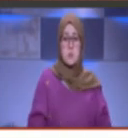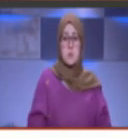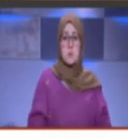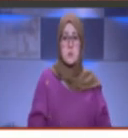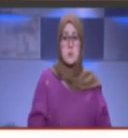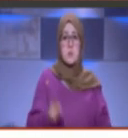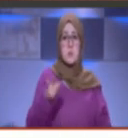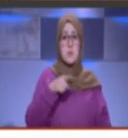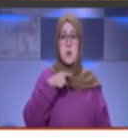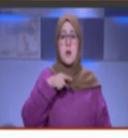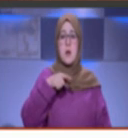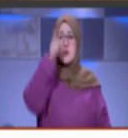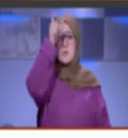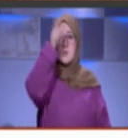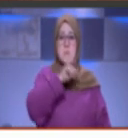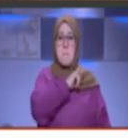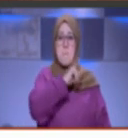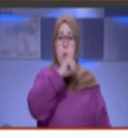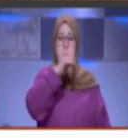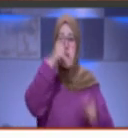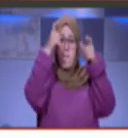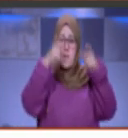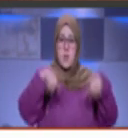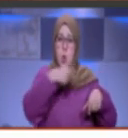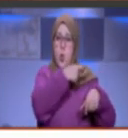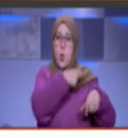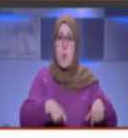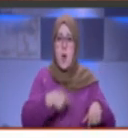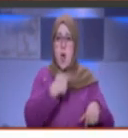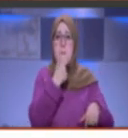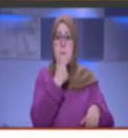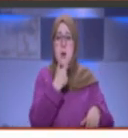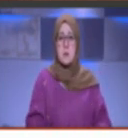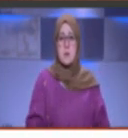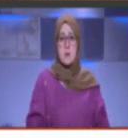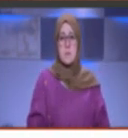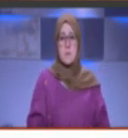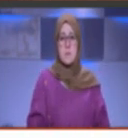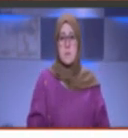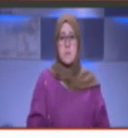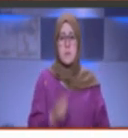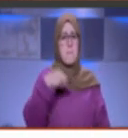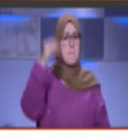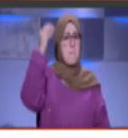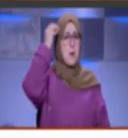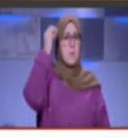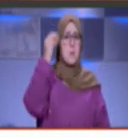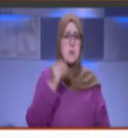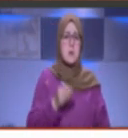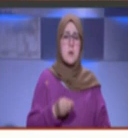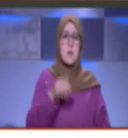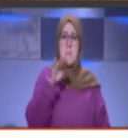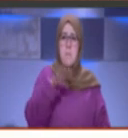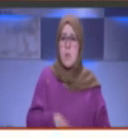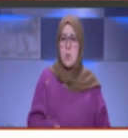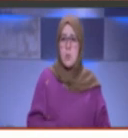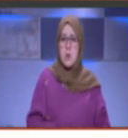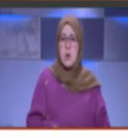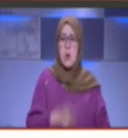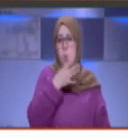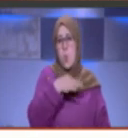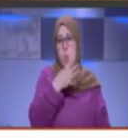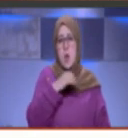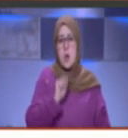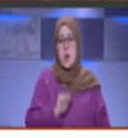سياسي وفي يعني المعلومات المتوفره محدوده جدا هي اللي فيها في راس الخبر اللي انت